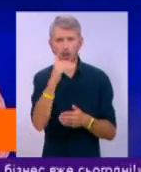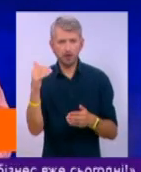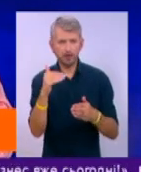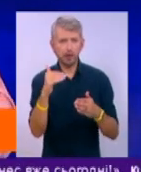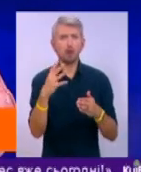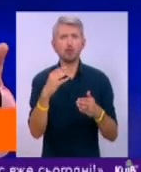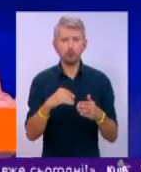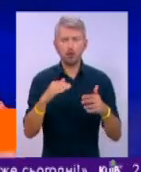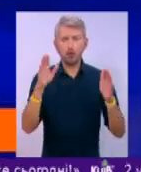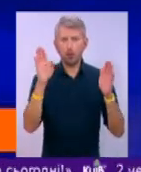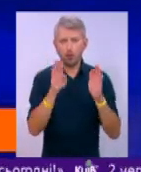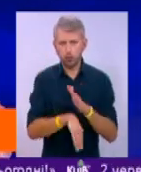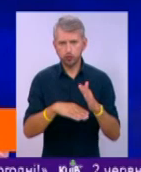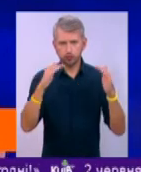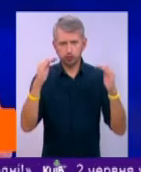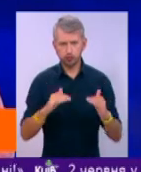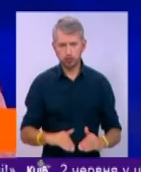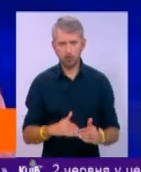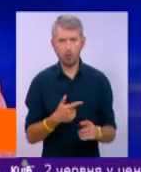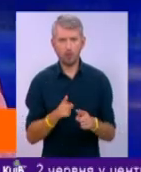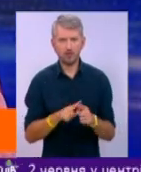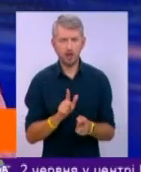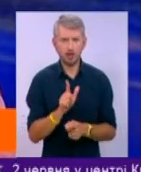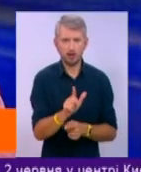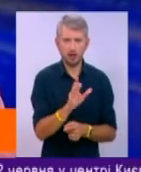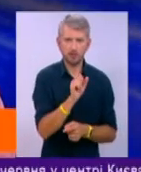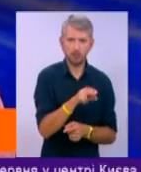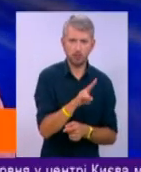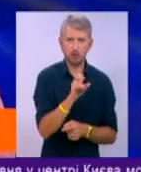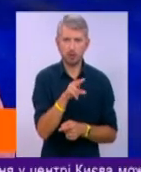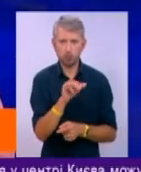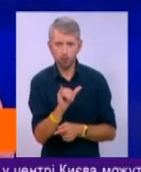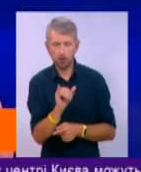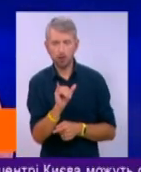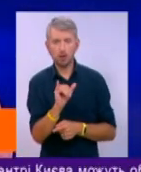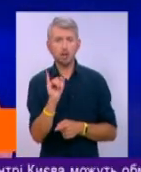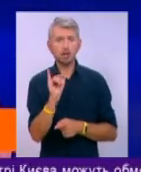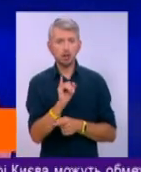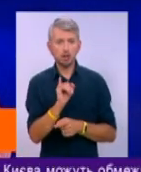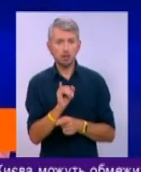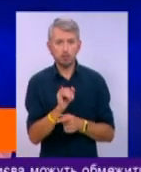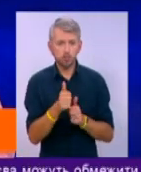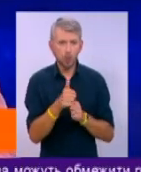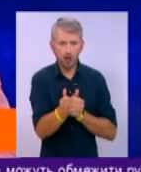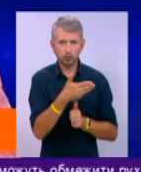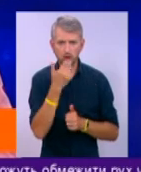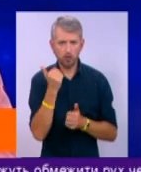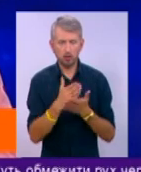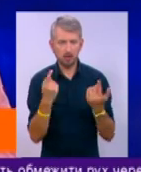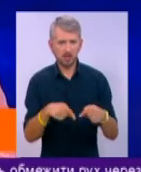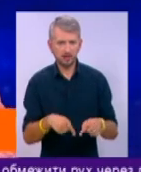вниз опускається оцей наш тандем САП, НАБУ, і, на жаль, прогресу поки що немає, є лише